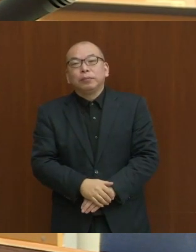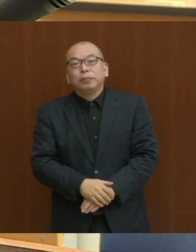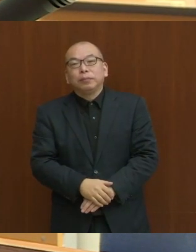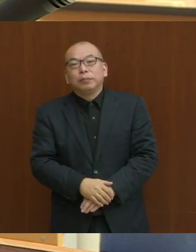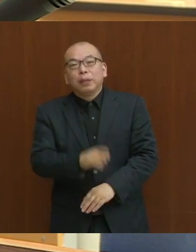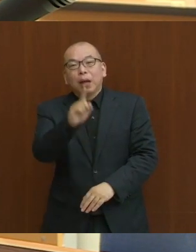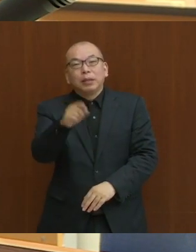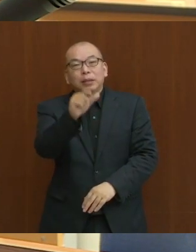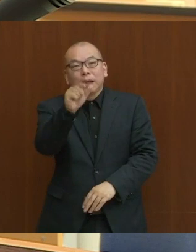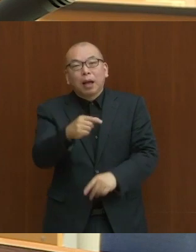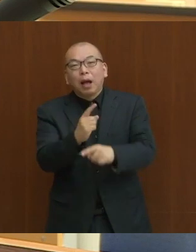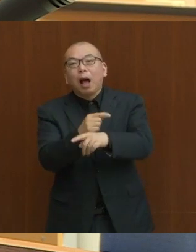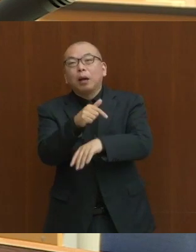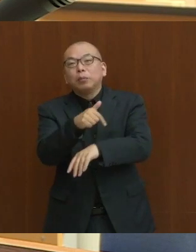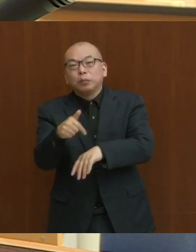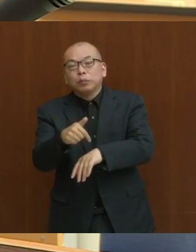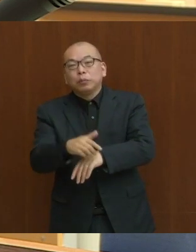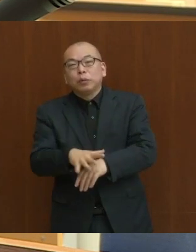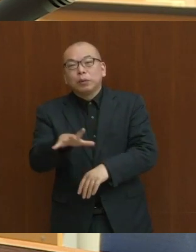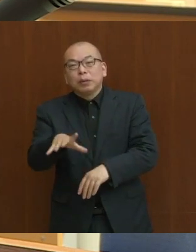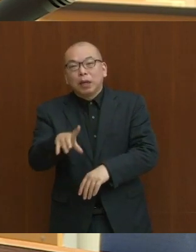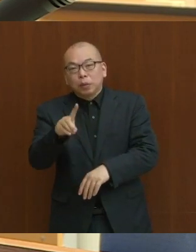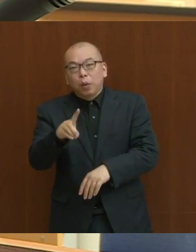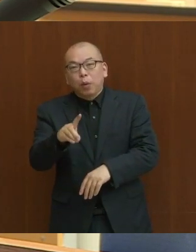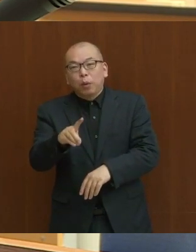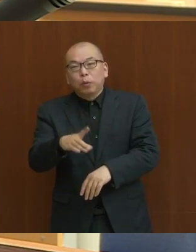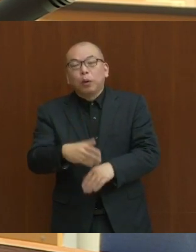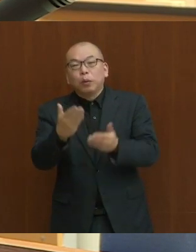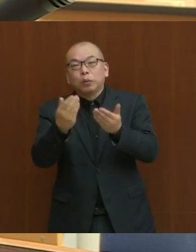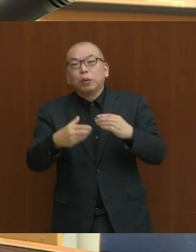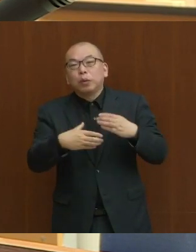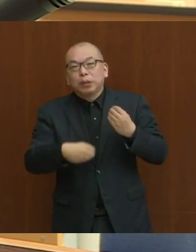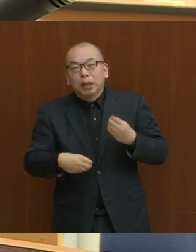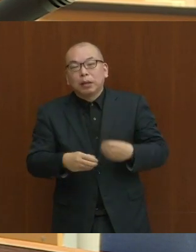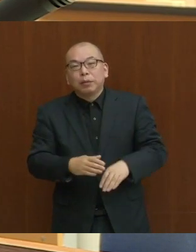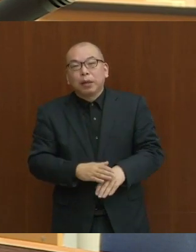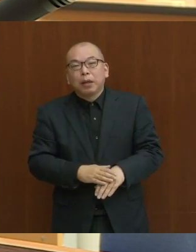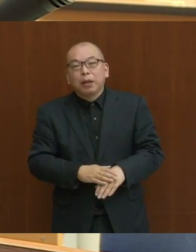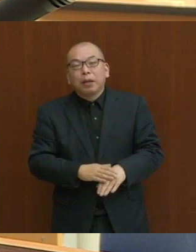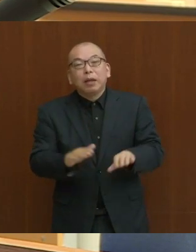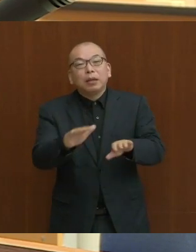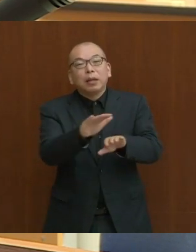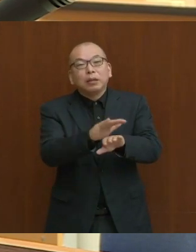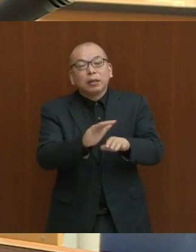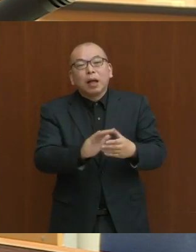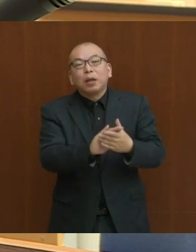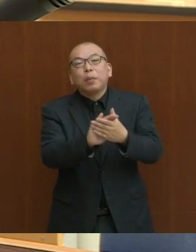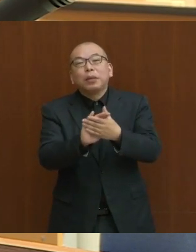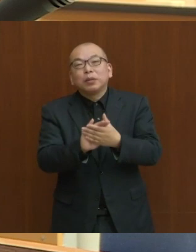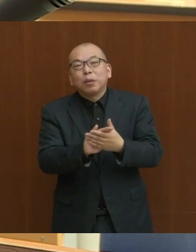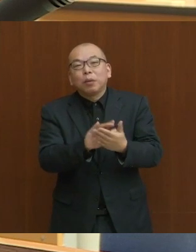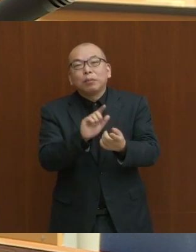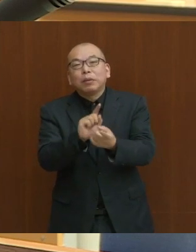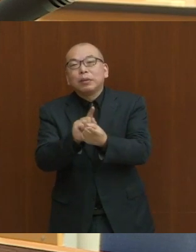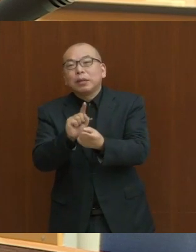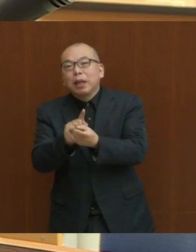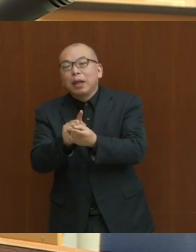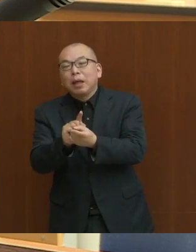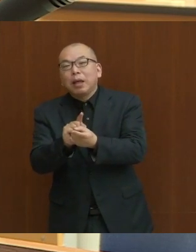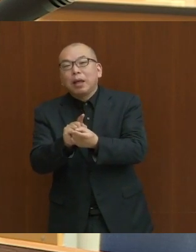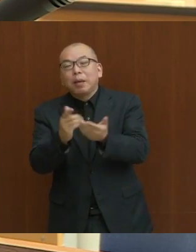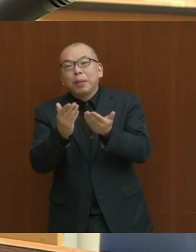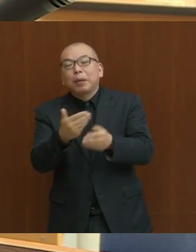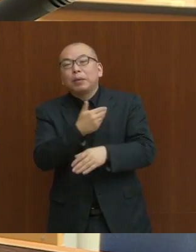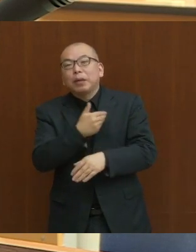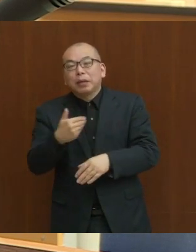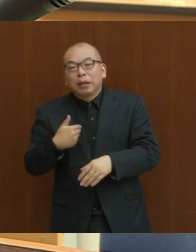人間科学部の一期生として、かけがえのない仲間と共に学べたことは、これからの人生の中でも